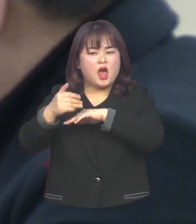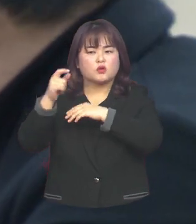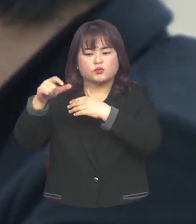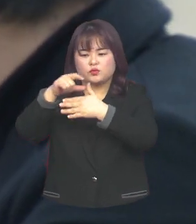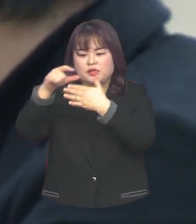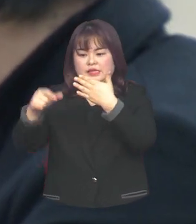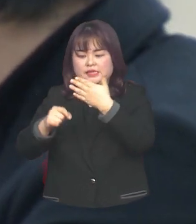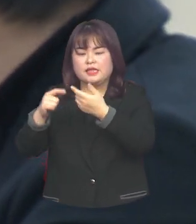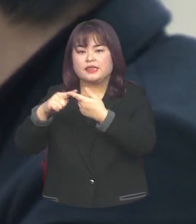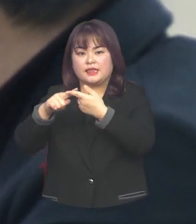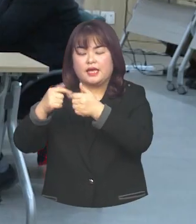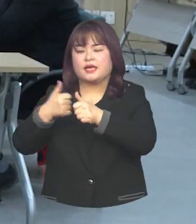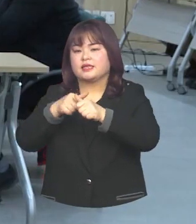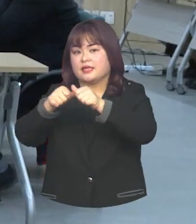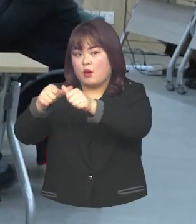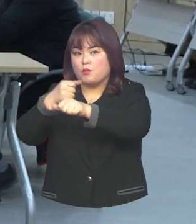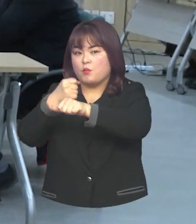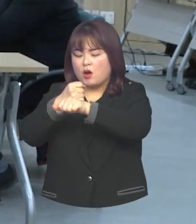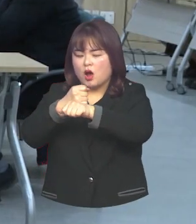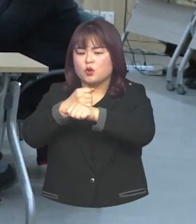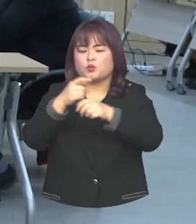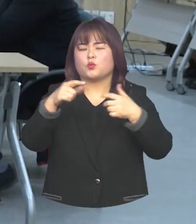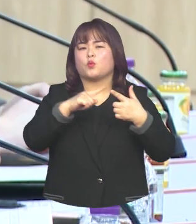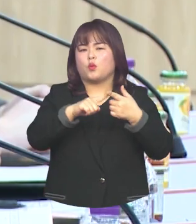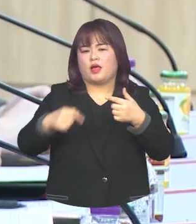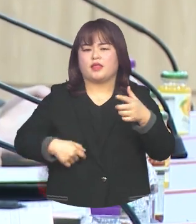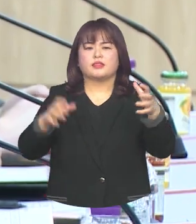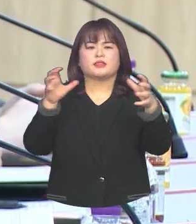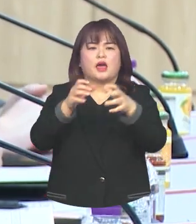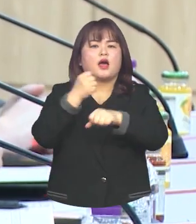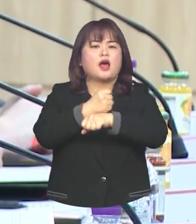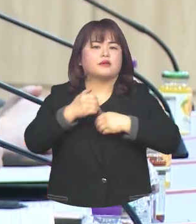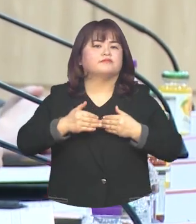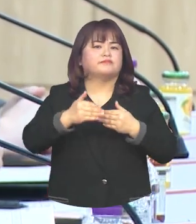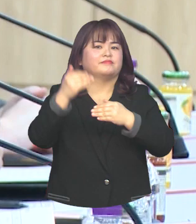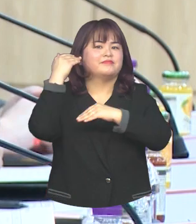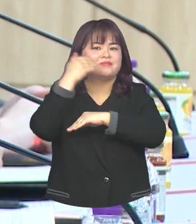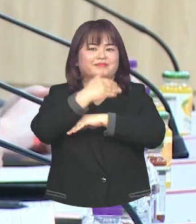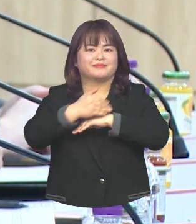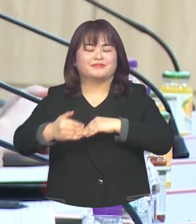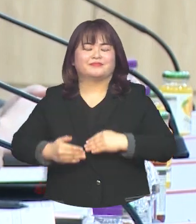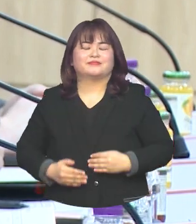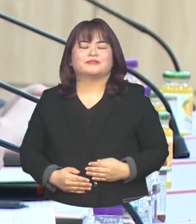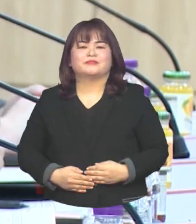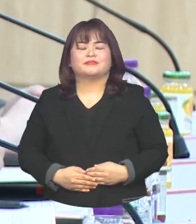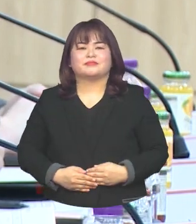정책 자문과 함께 반도체 관련 산학연 협력 체계를 구축해 나갈 계획입니다.